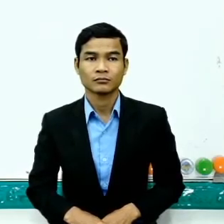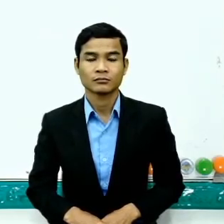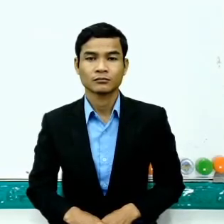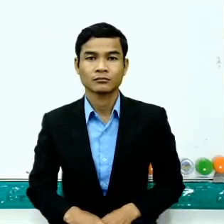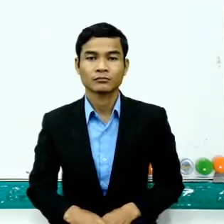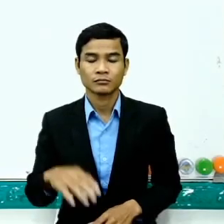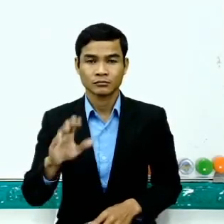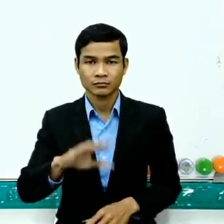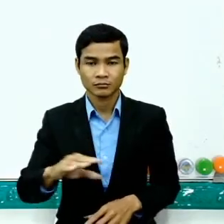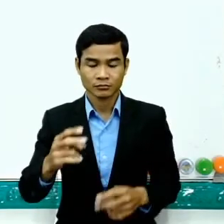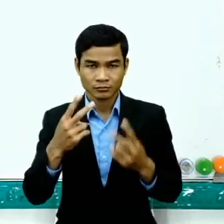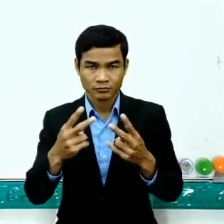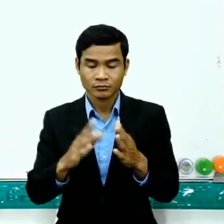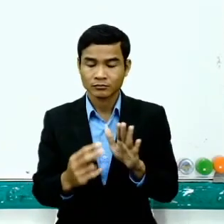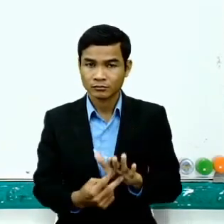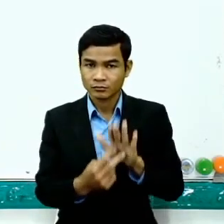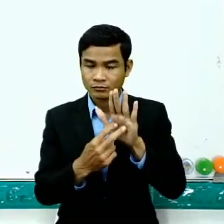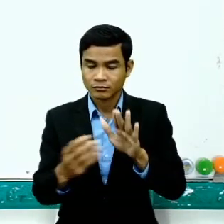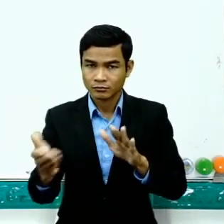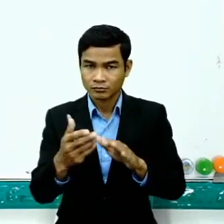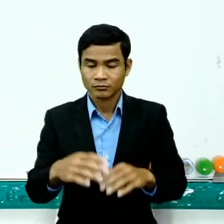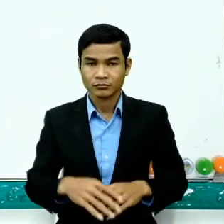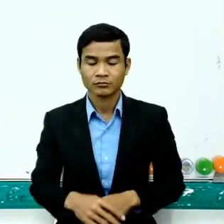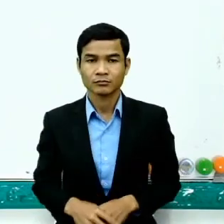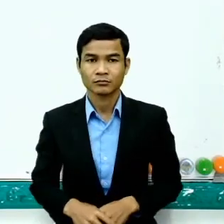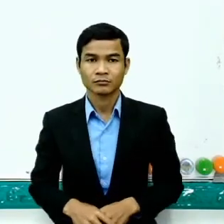chà mặc đồ hai tên tên tên